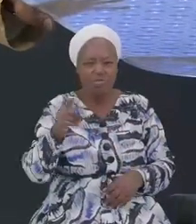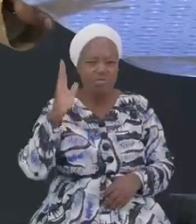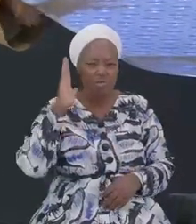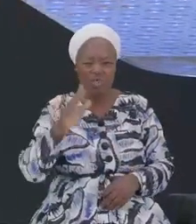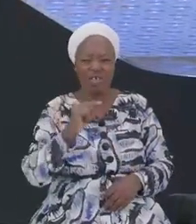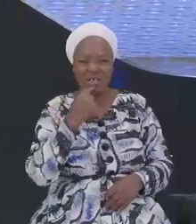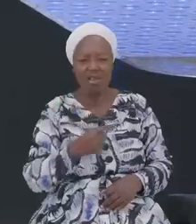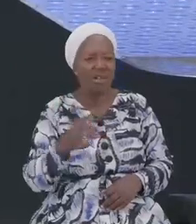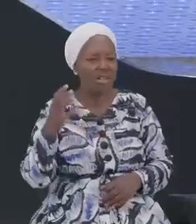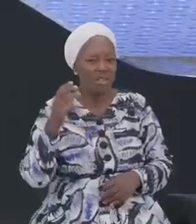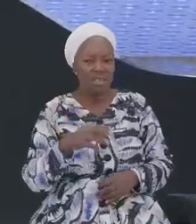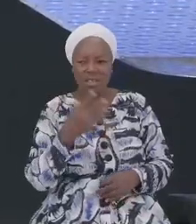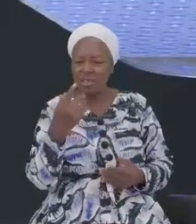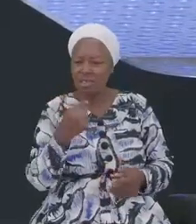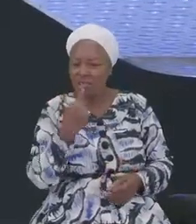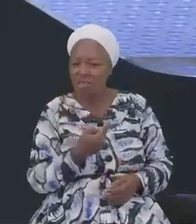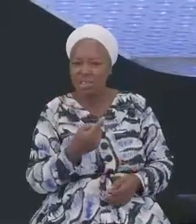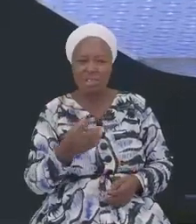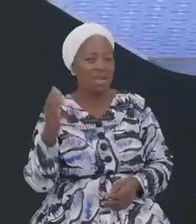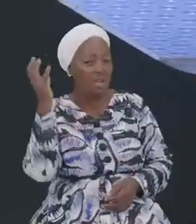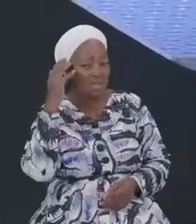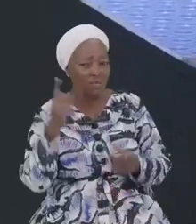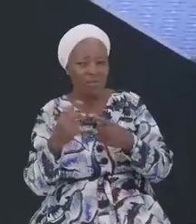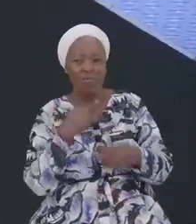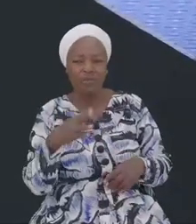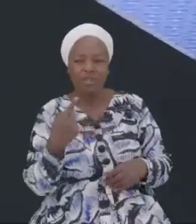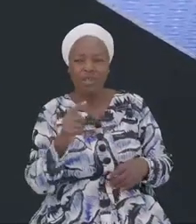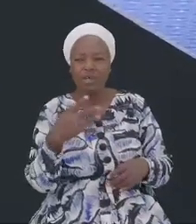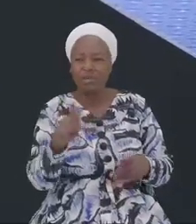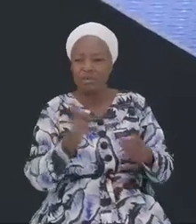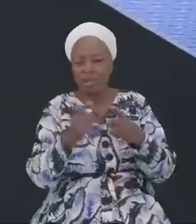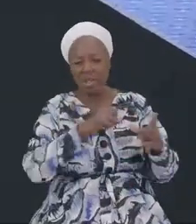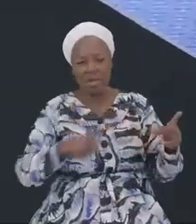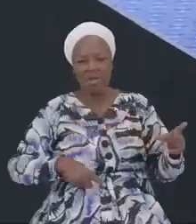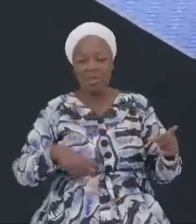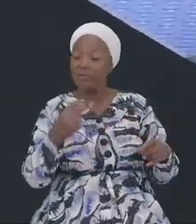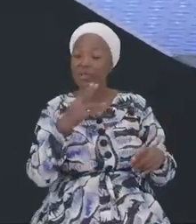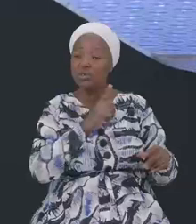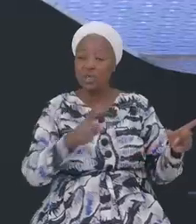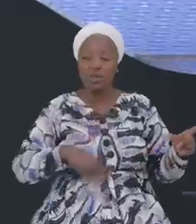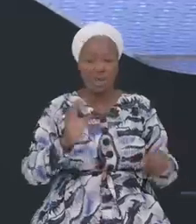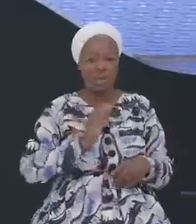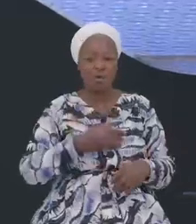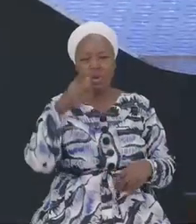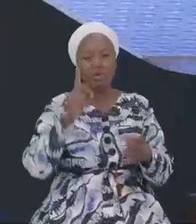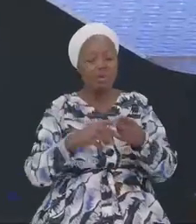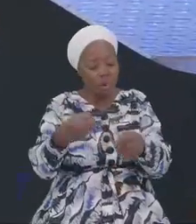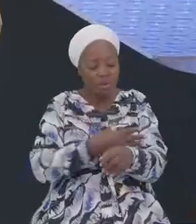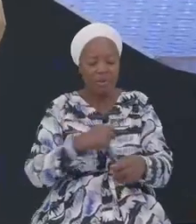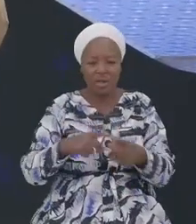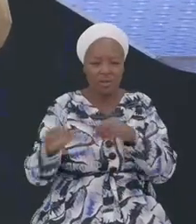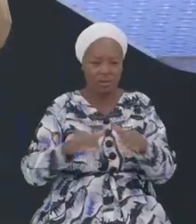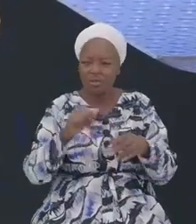tu obéis à la voix de l'Éternel ton Dieu, en observant et en mettant en pratique. Ce n'est pas ce que nous voyons